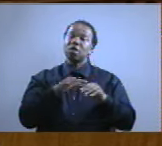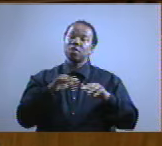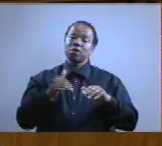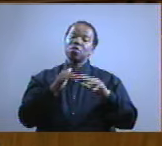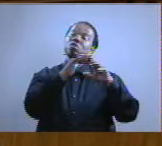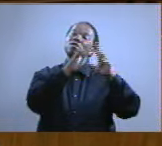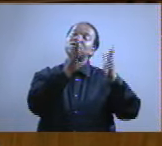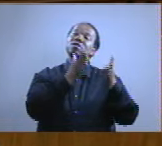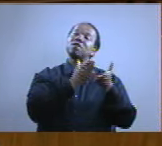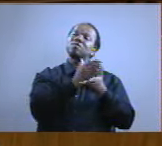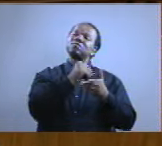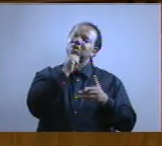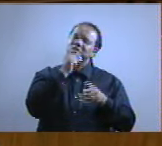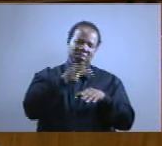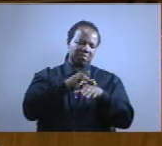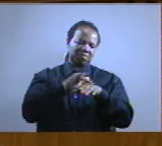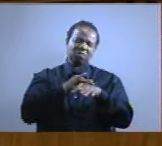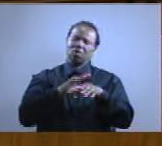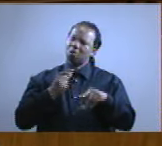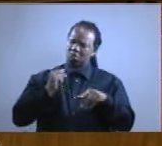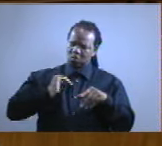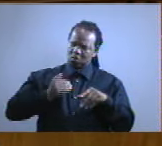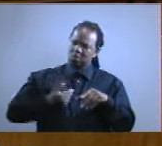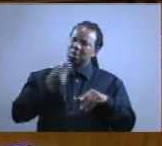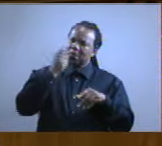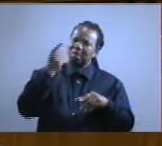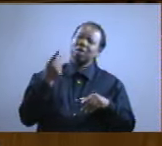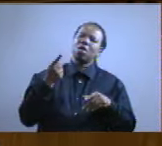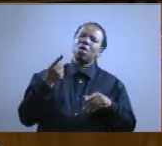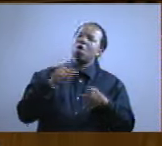klas. So dit is deel van nasiebou.